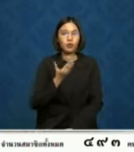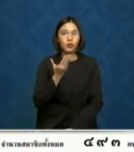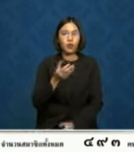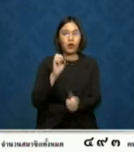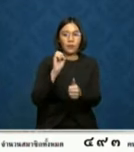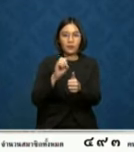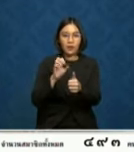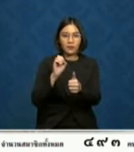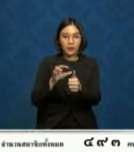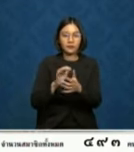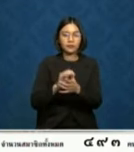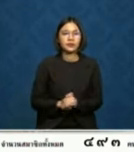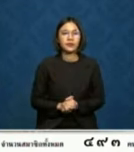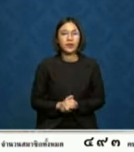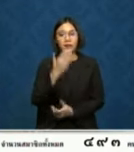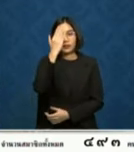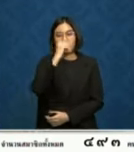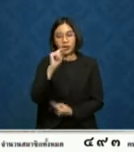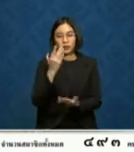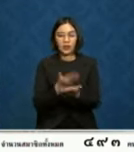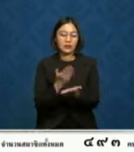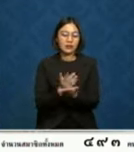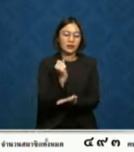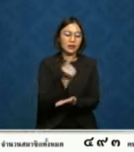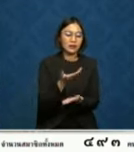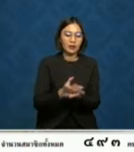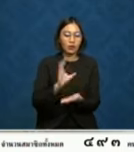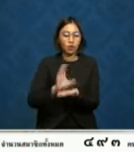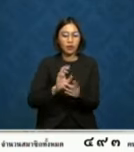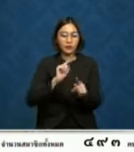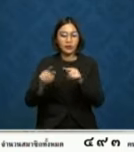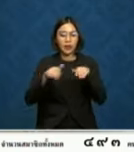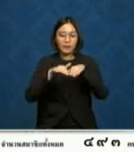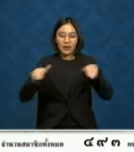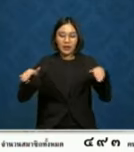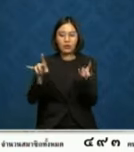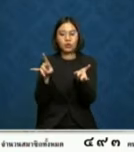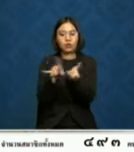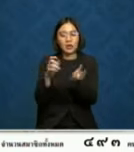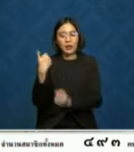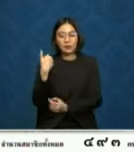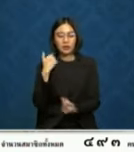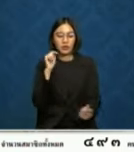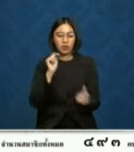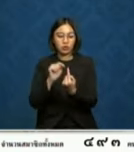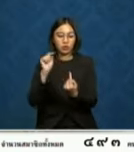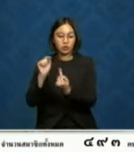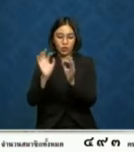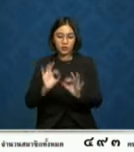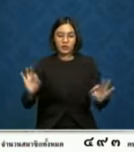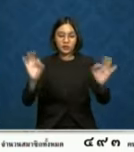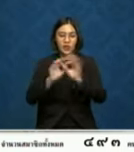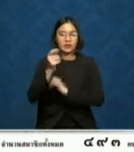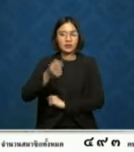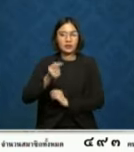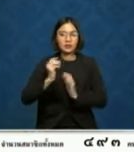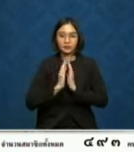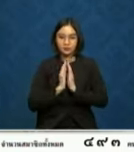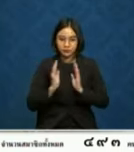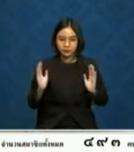เสนอแปรยติไว้เพื่อให้การใช้จ่ายงบประมาณเป็นไปอย่างมีประสิทธิภาพและเหมาะสมกับความจำเป็นที่แท้จริงด้วย